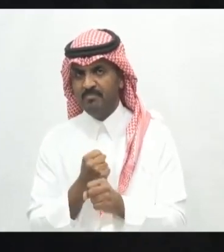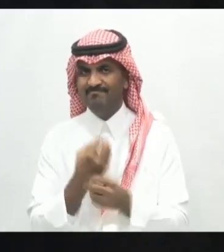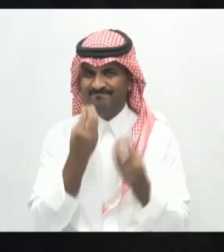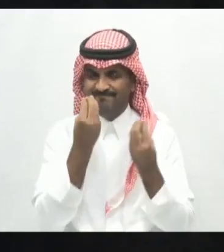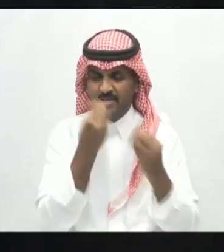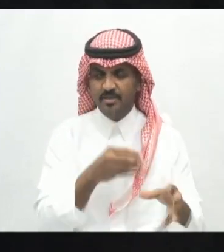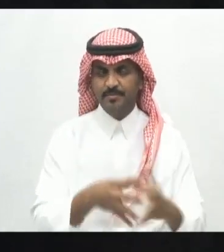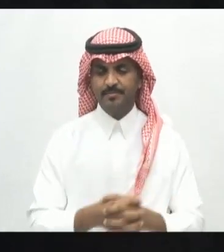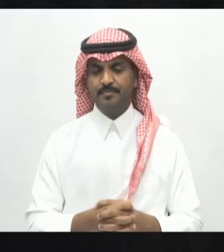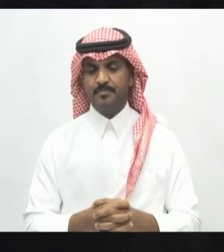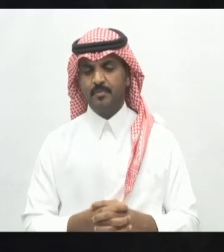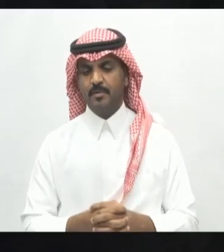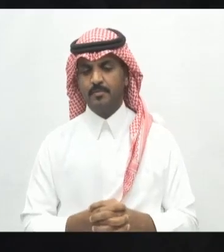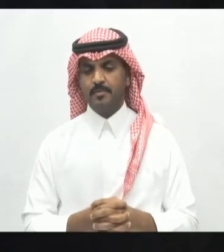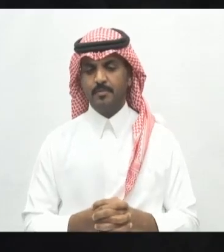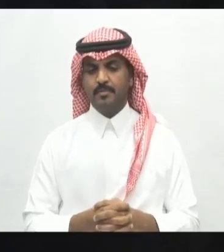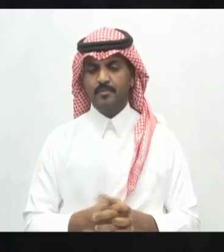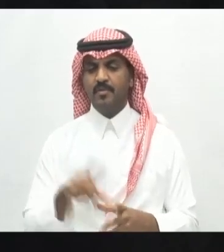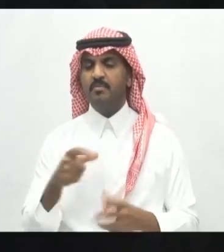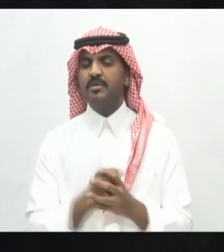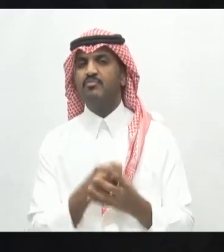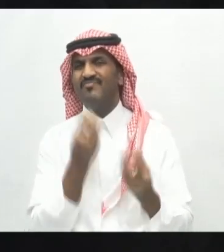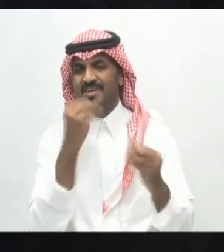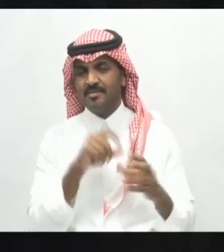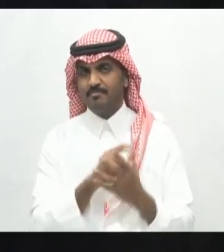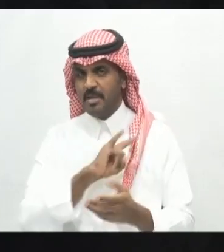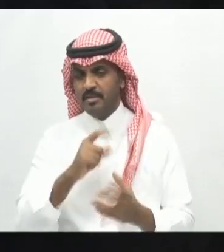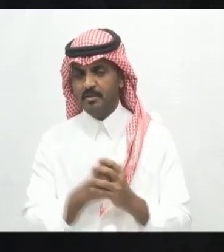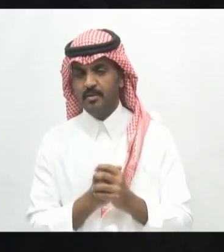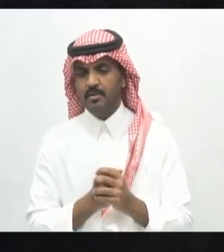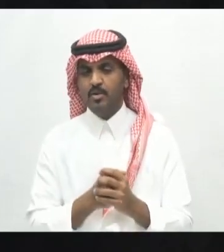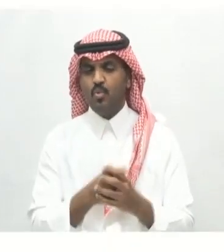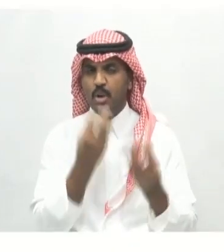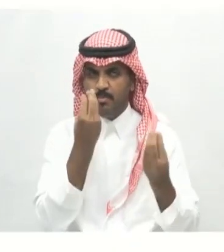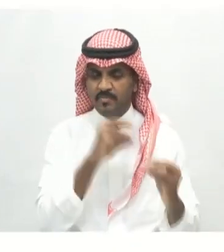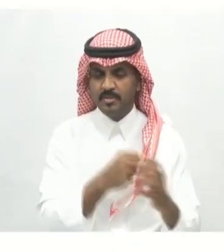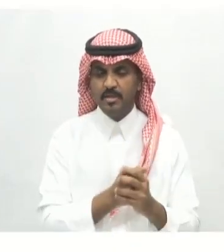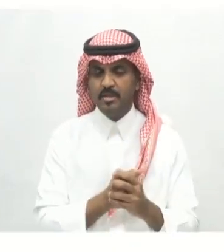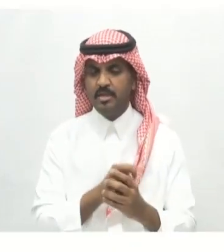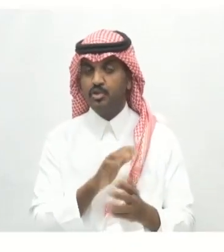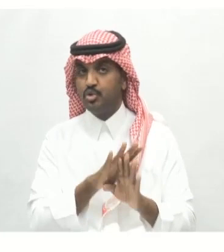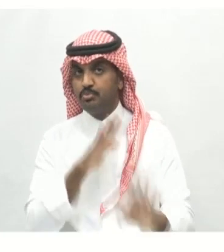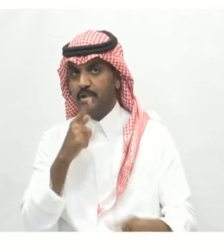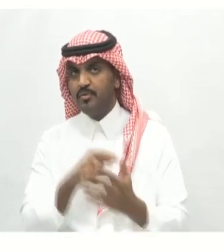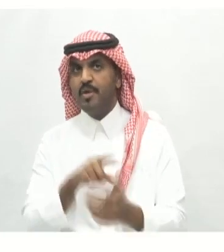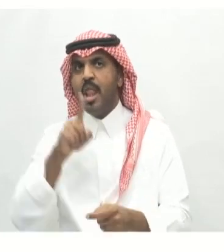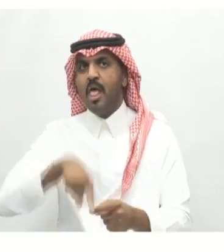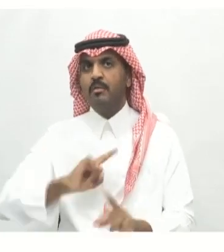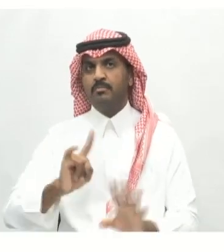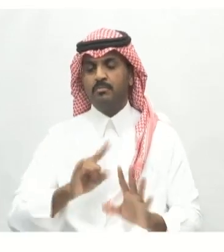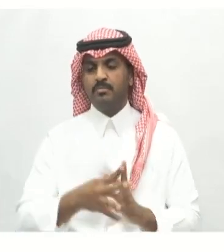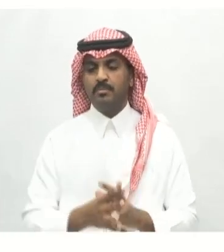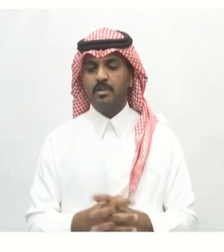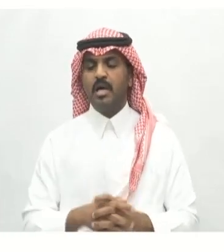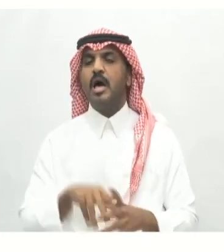المحرم فهنا فالمنهج والمفسد يجب الابتعاد عنها فورا الدوام